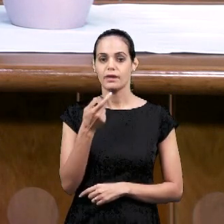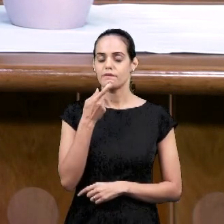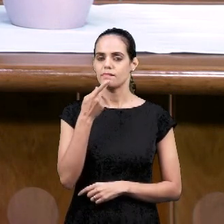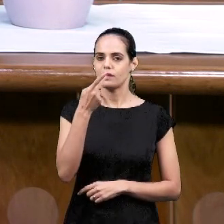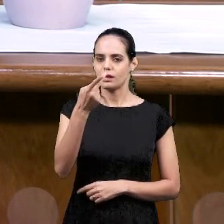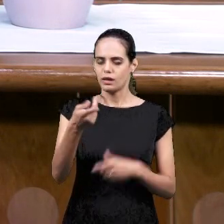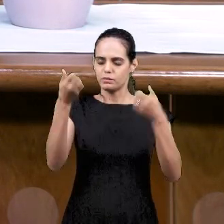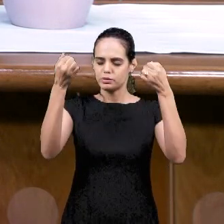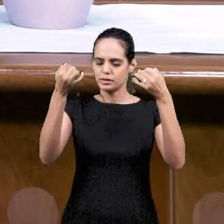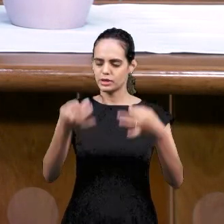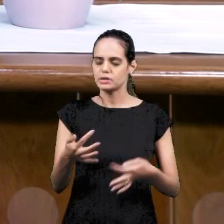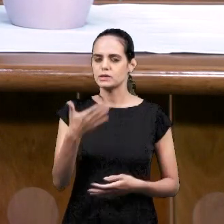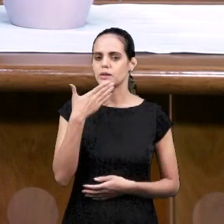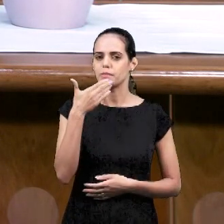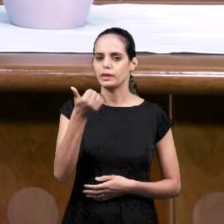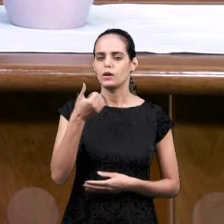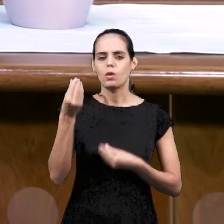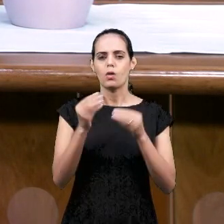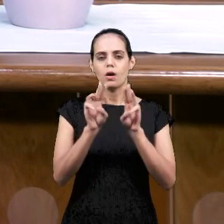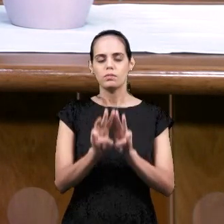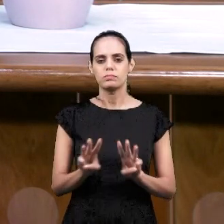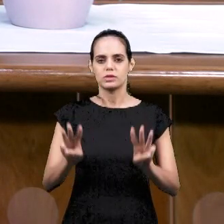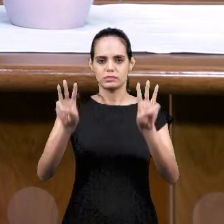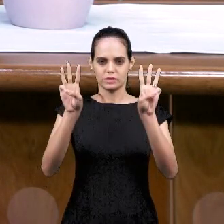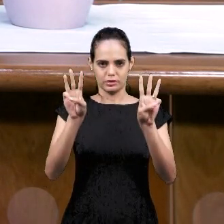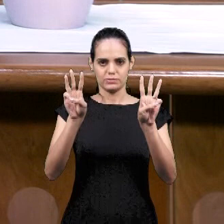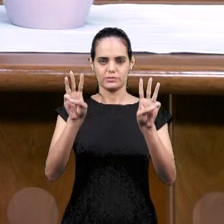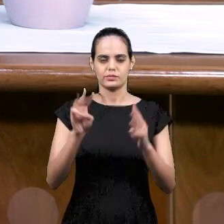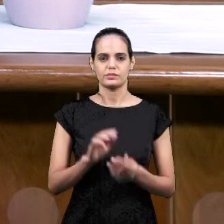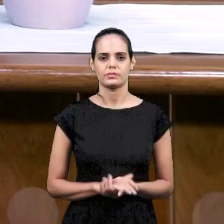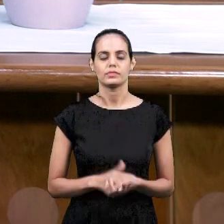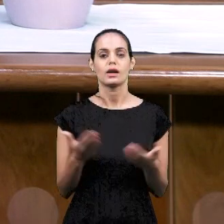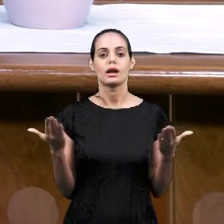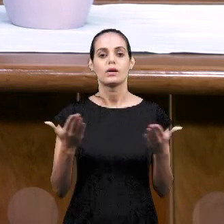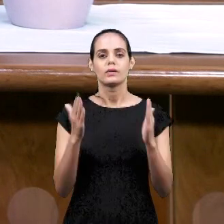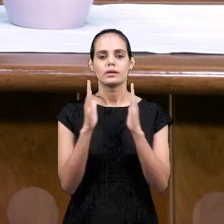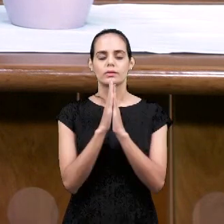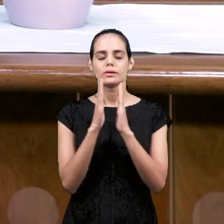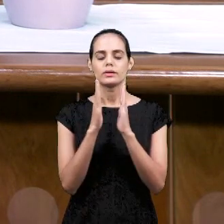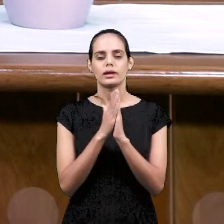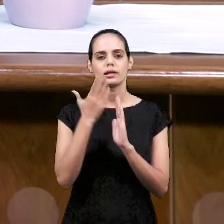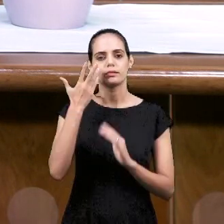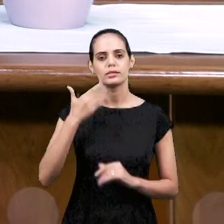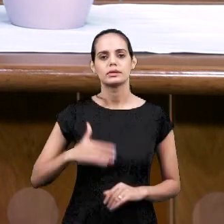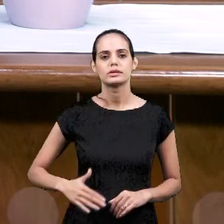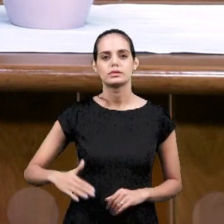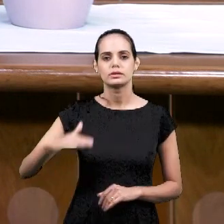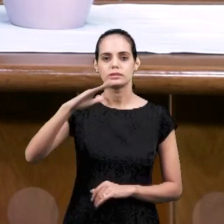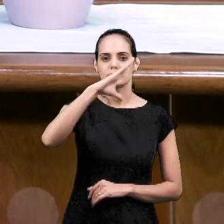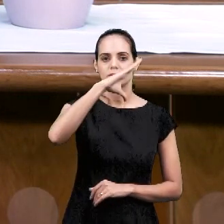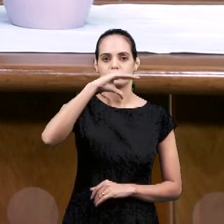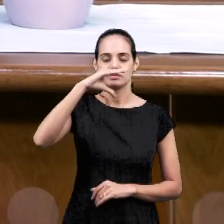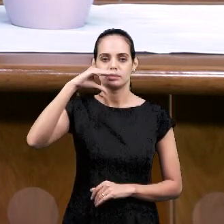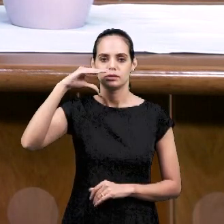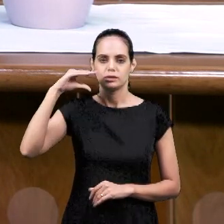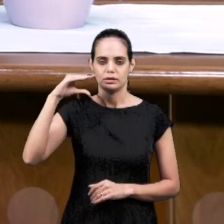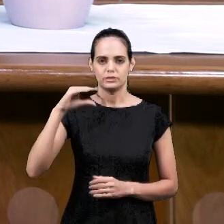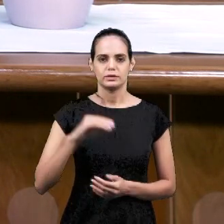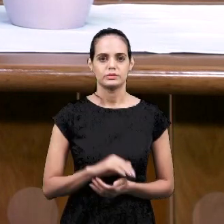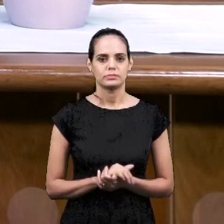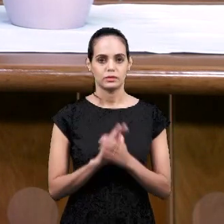information détaillée sur comment les frères et sœurs peuvent accéder à ces vidéos à travers notre site. Nous allons maintenant prier pour nos